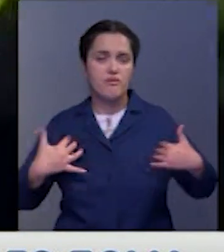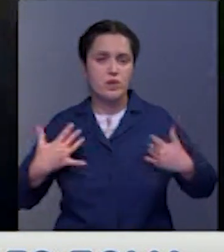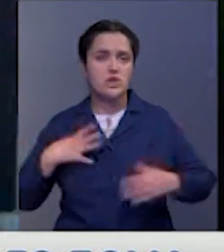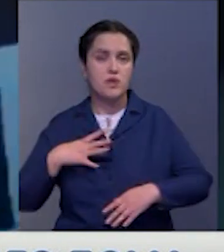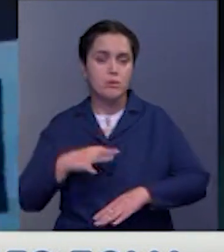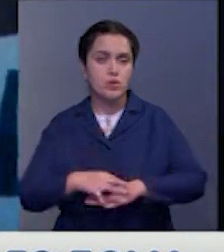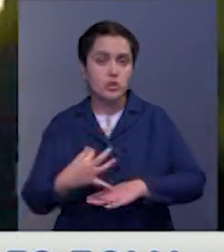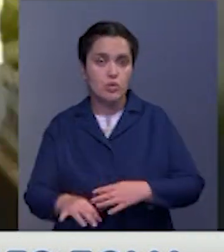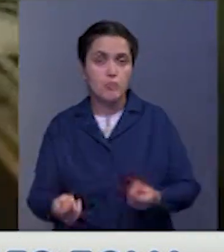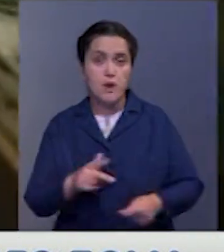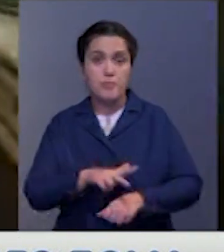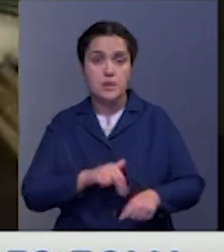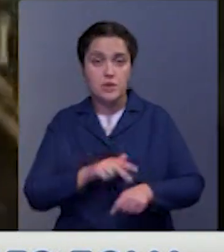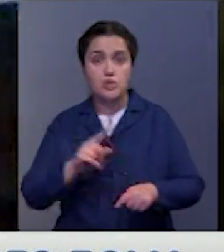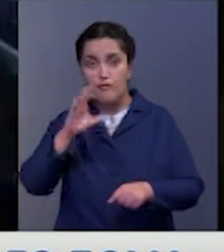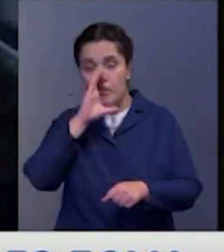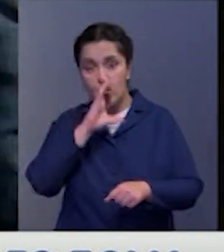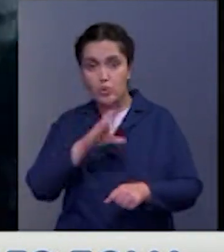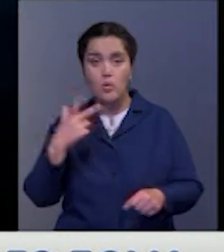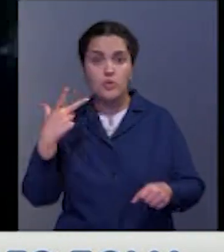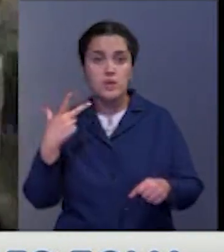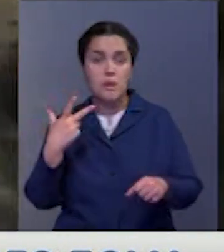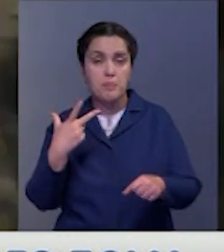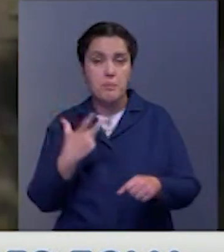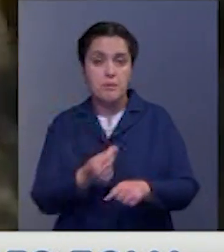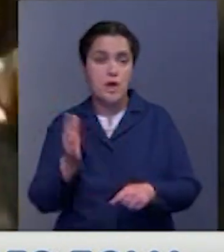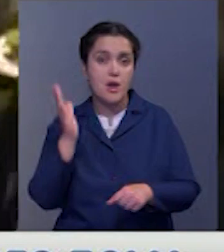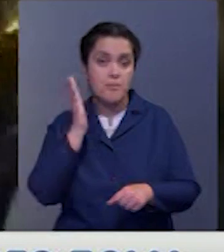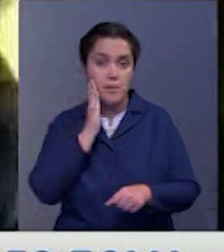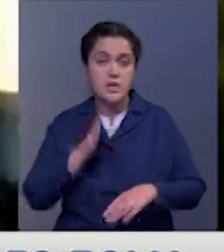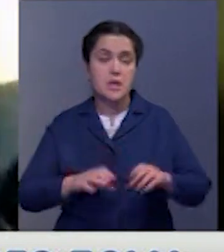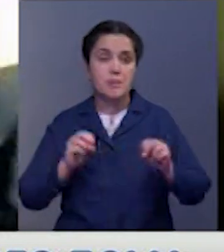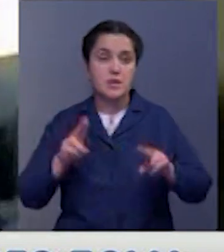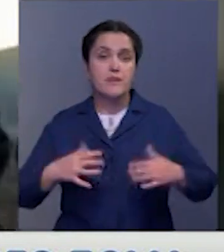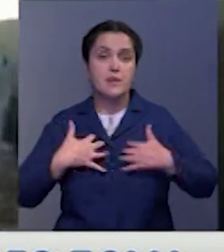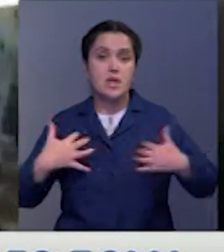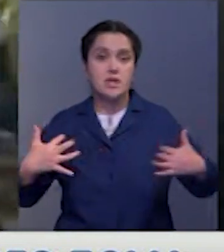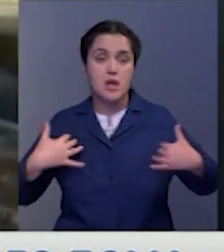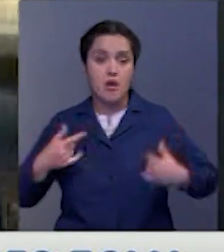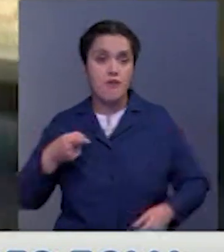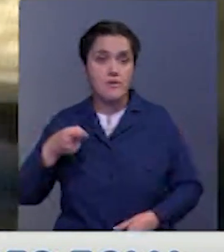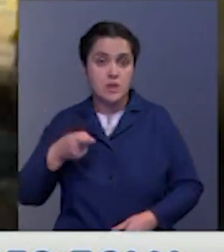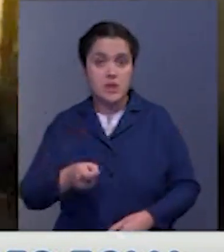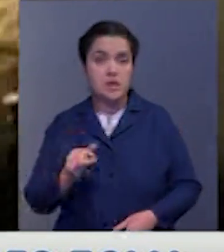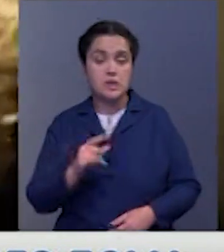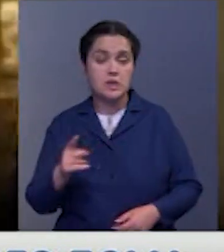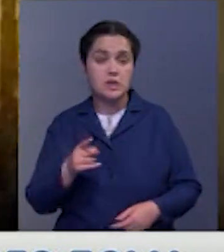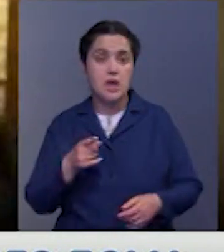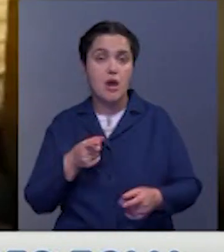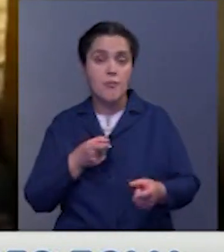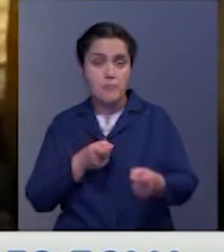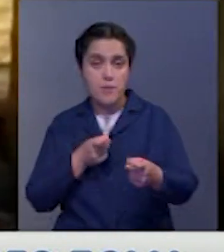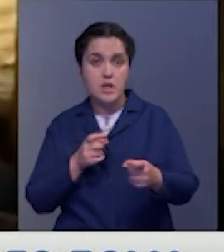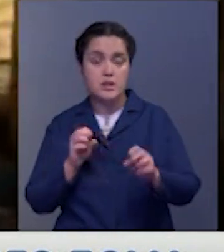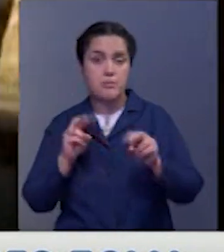между тем в управление полиции пояснили что волка усыпили щадящим методом специалист ветеринарной станции выстрелил в него из